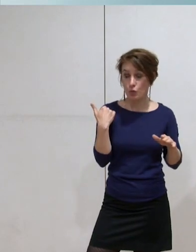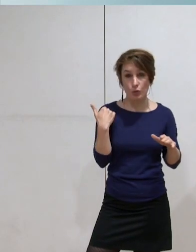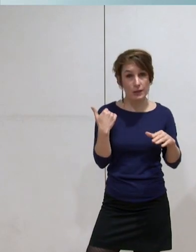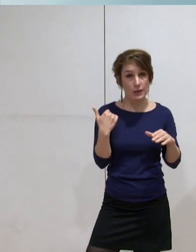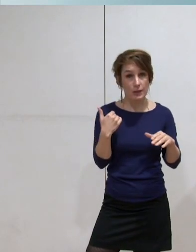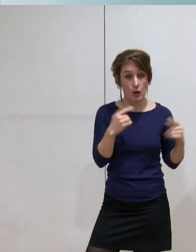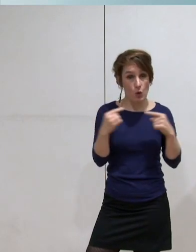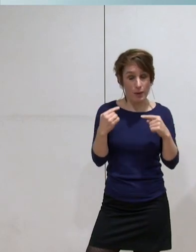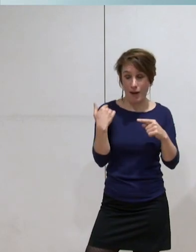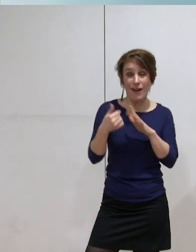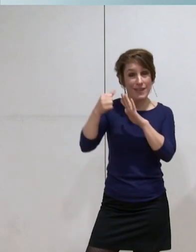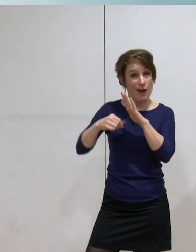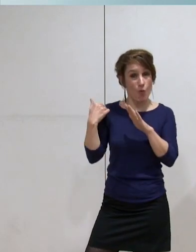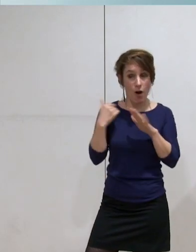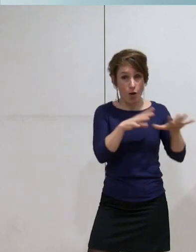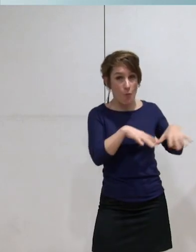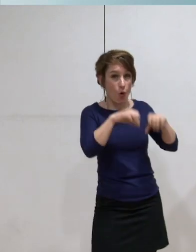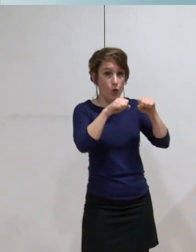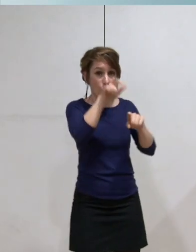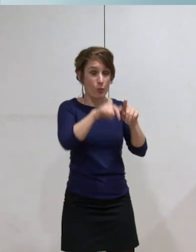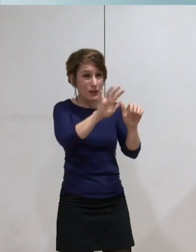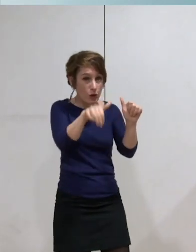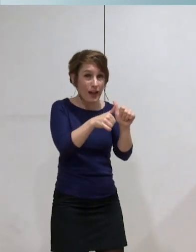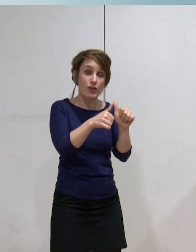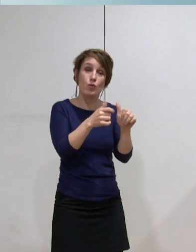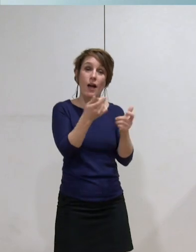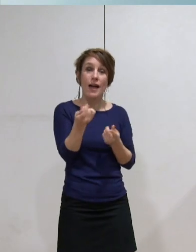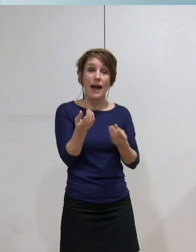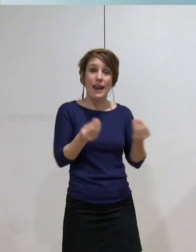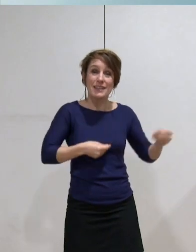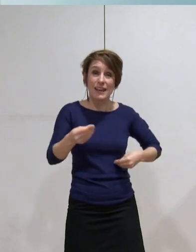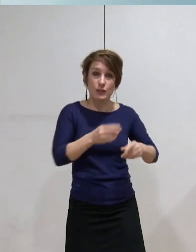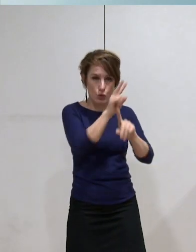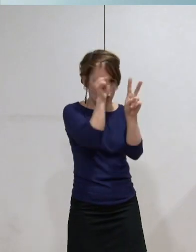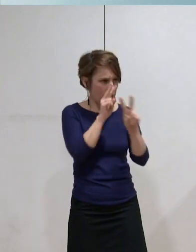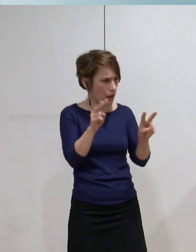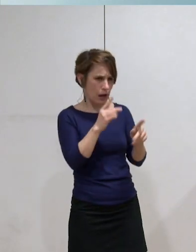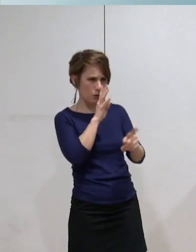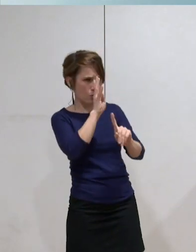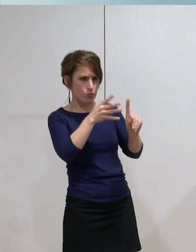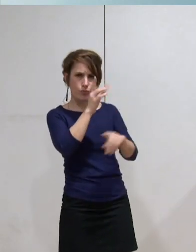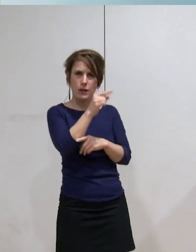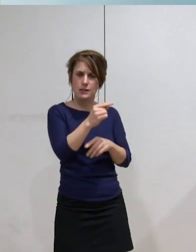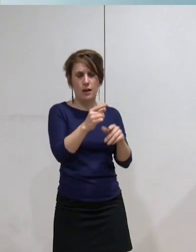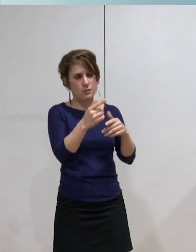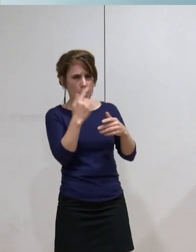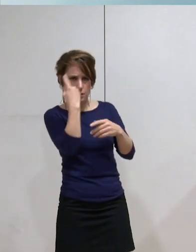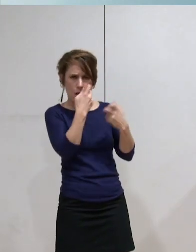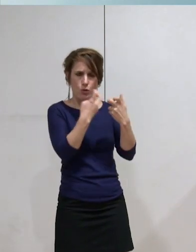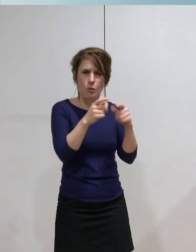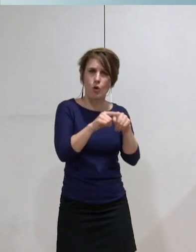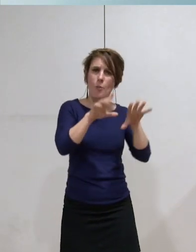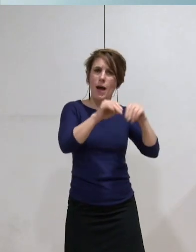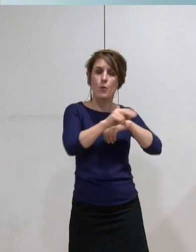chargé de communication auprès de la direction générale par exemple qui ressemble ass méprendre à un poste de cabinet dans ses missions et son profil